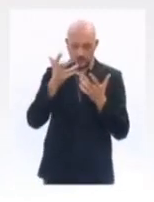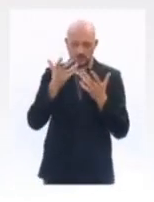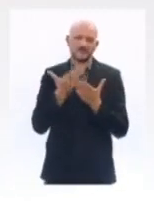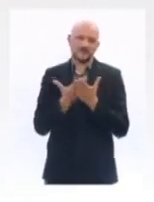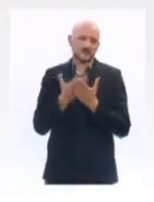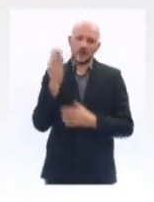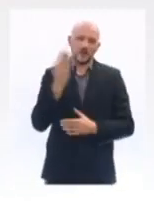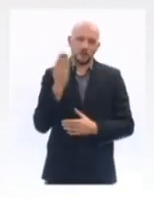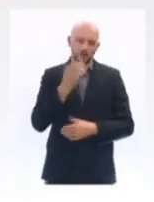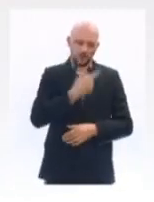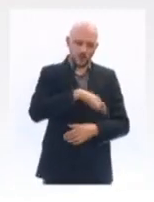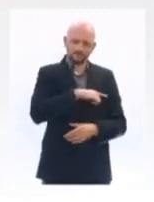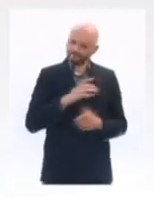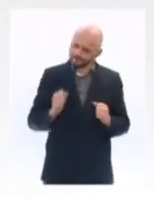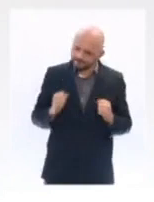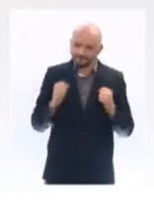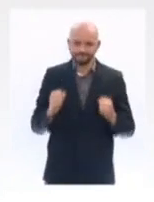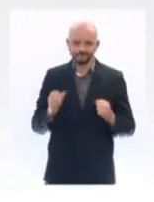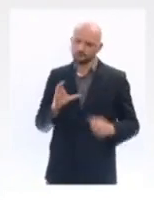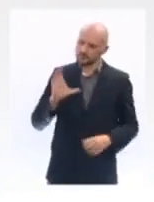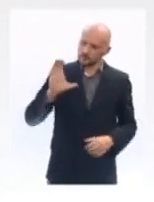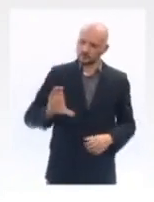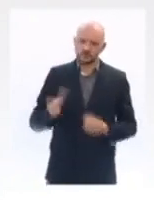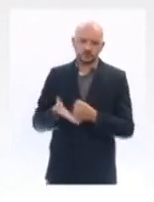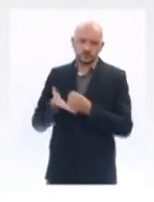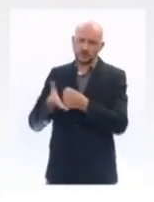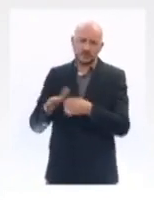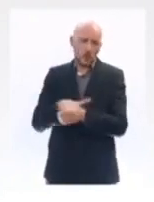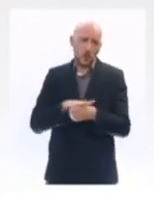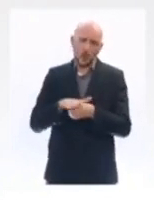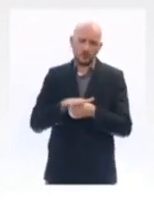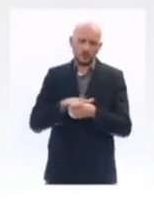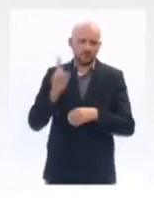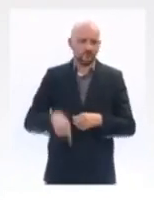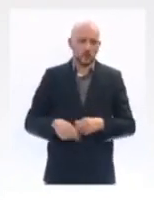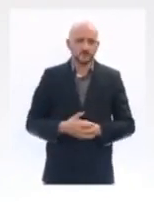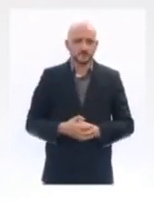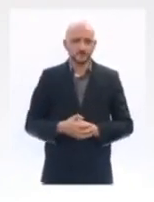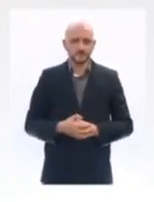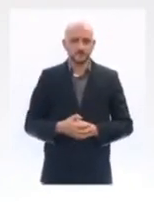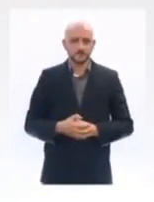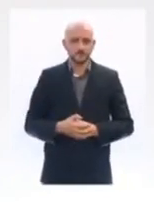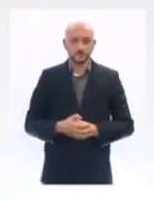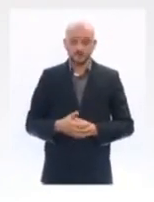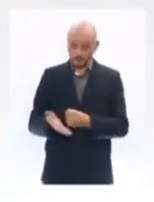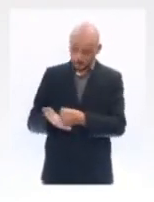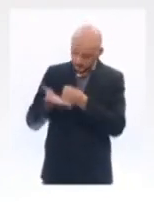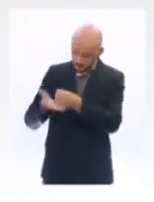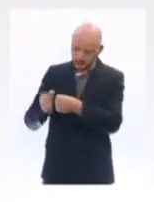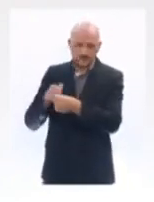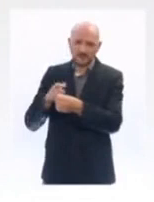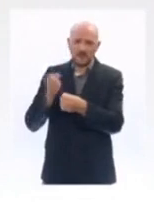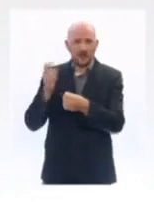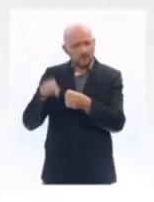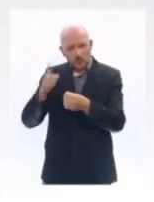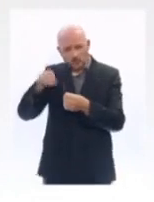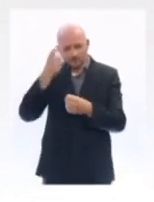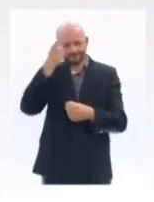la cellule de continuité économique que nous avions mise en place en mars. J'ai repris les réunions hebdomadaires avec la grande